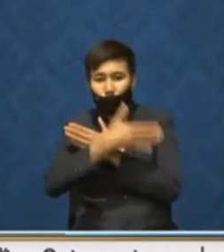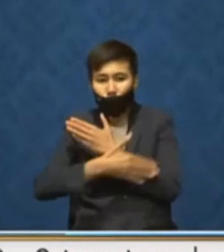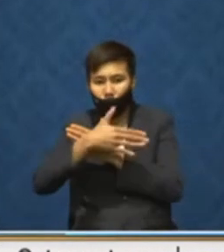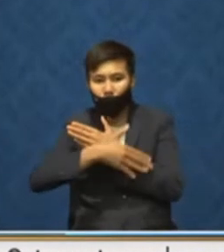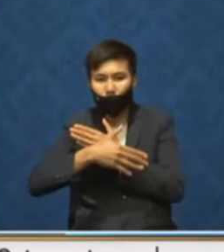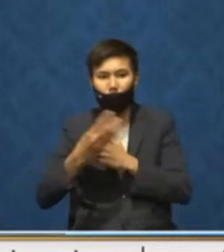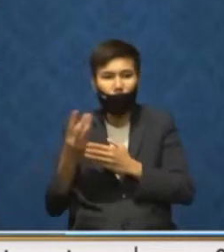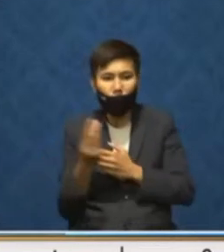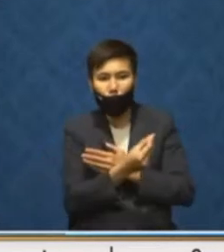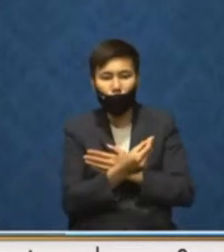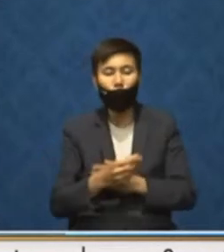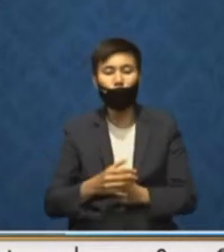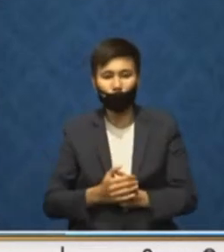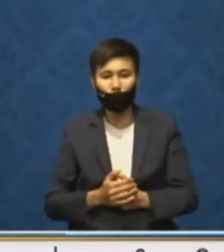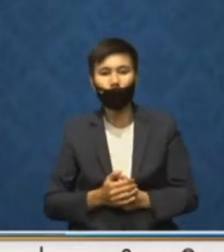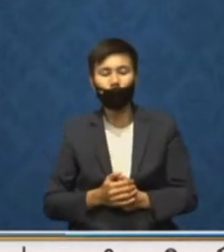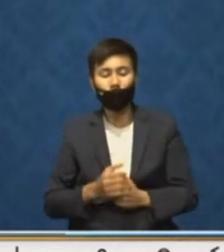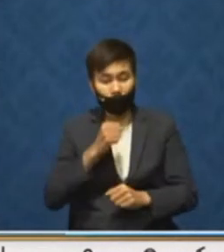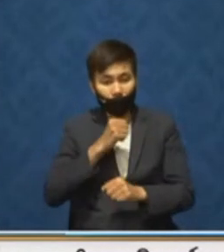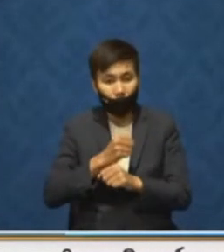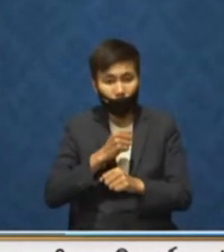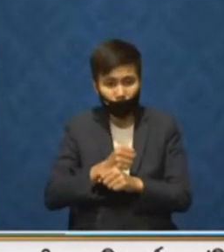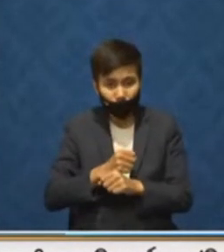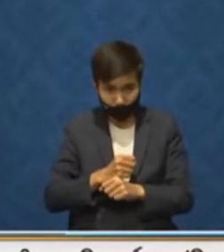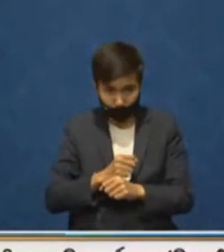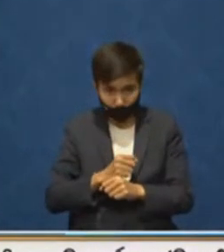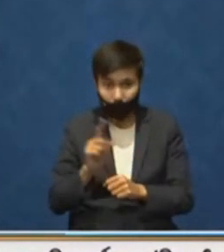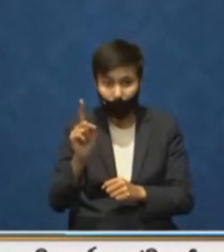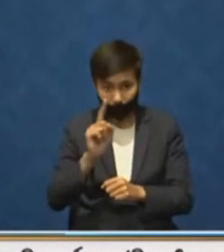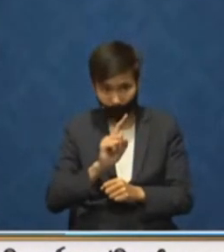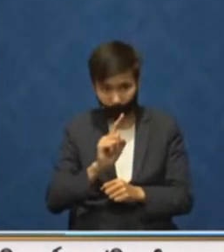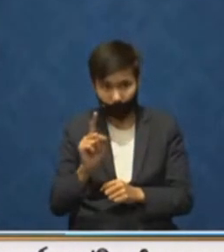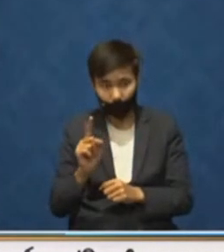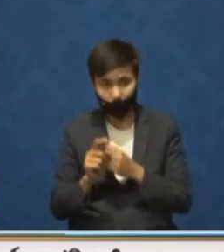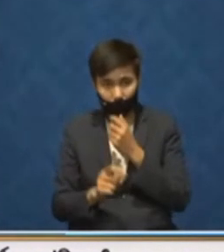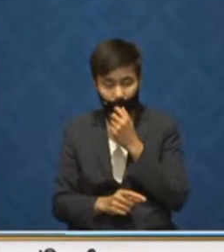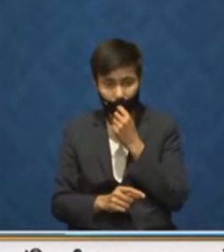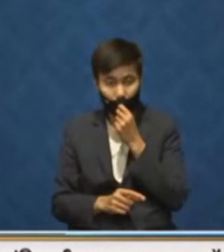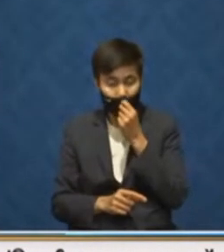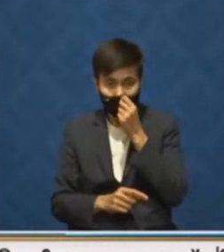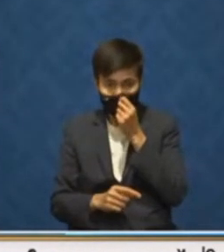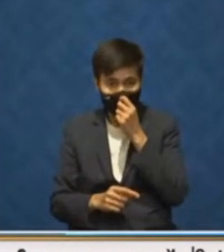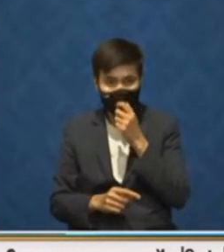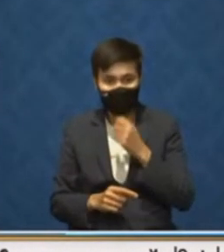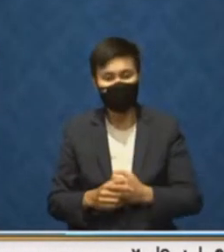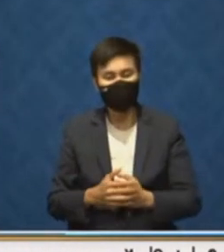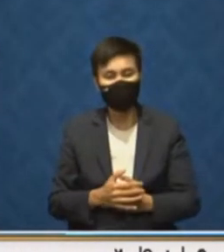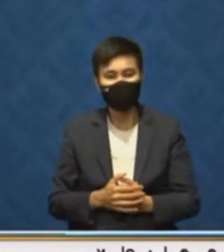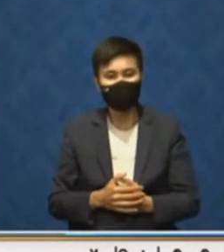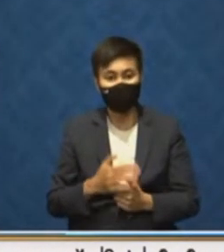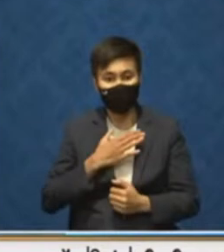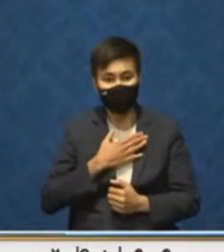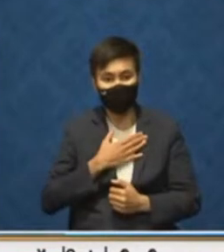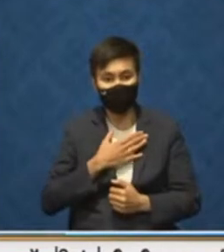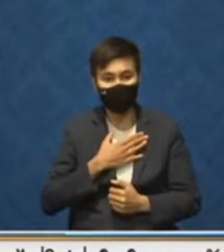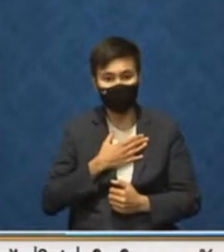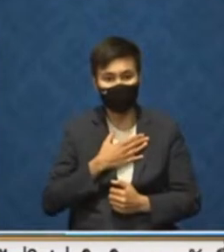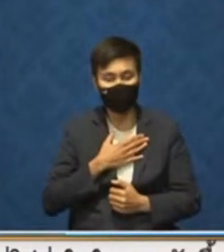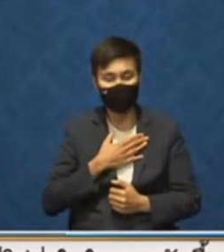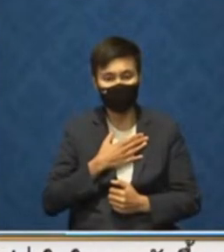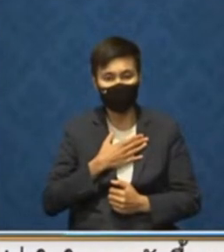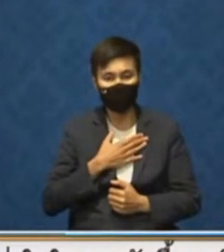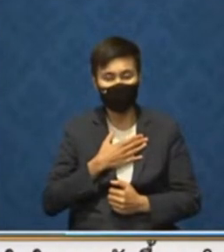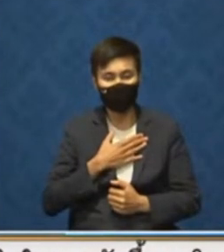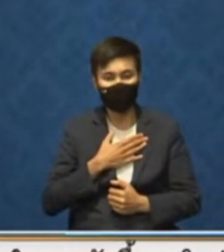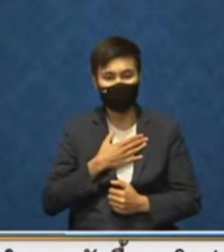ต้องมองแบบนั้นนะจะทำให้เราเป็น8สี